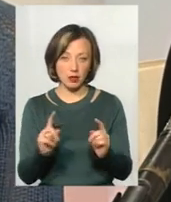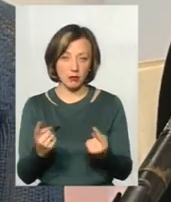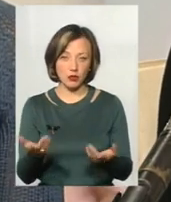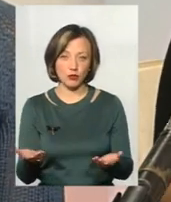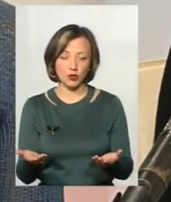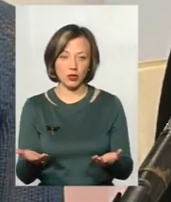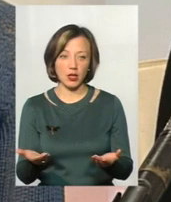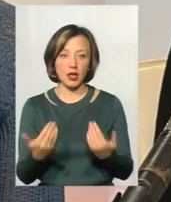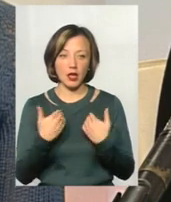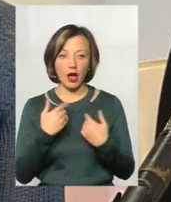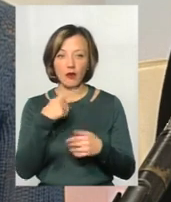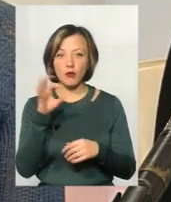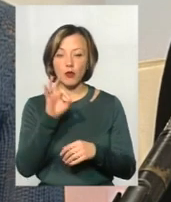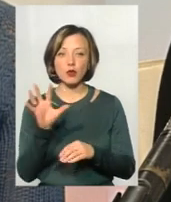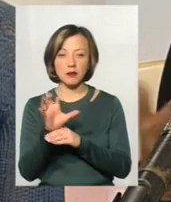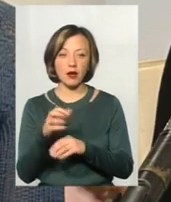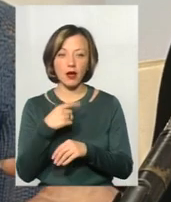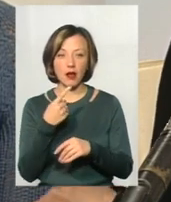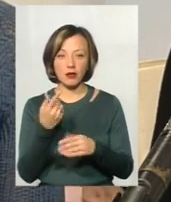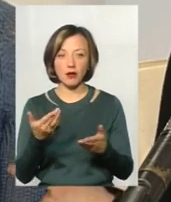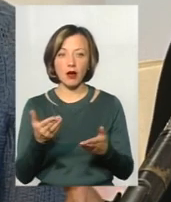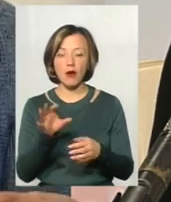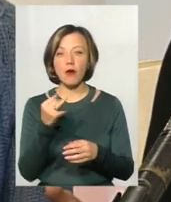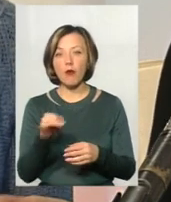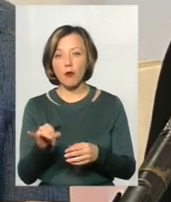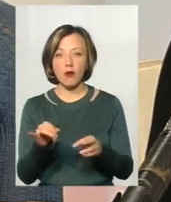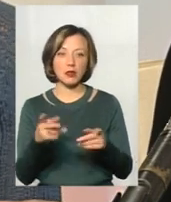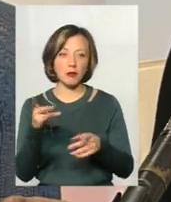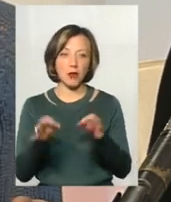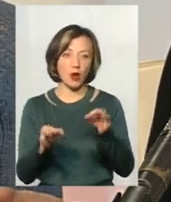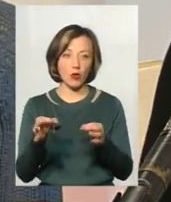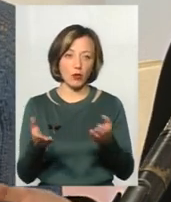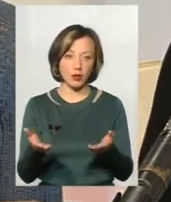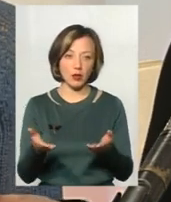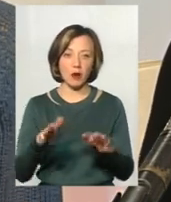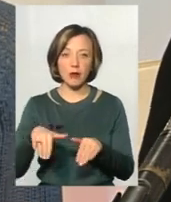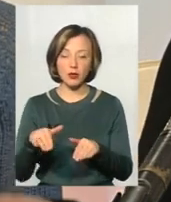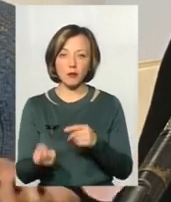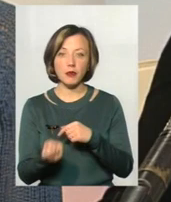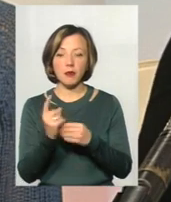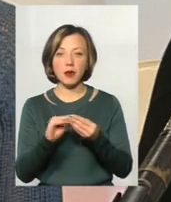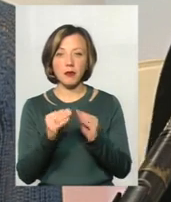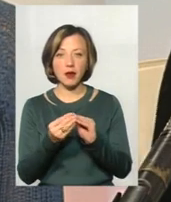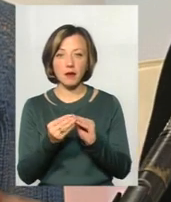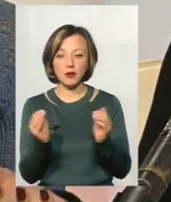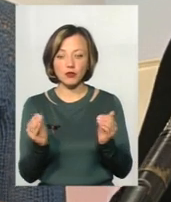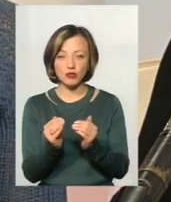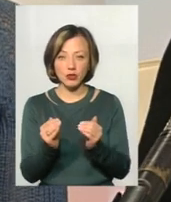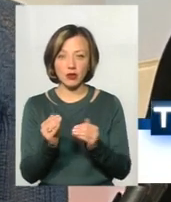почему-то. Ну, я говорю за собак, я не говорю, как-то це неприродньо, а потом стоїть проблема з щенками,